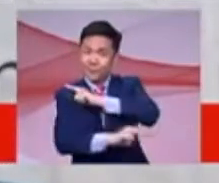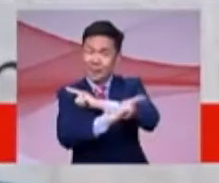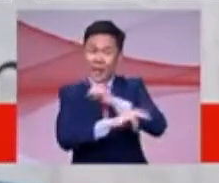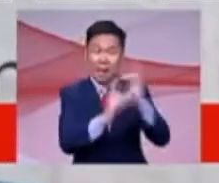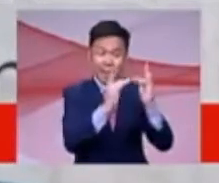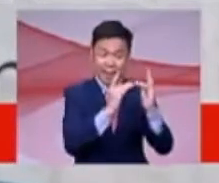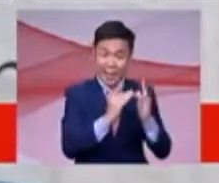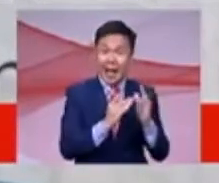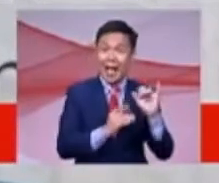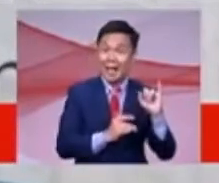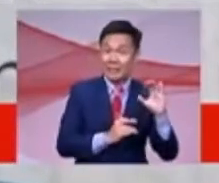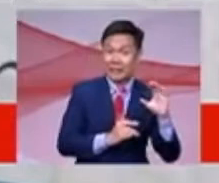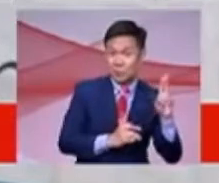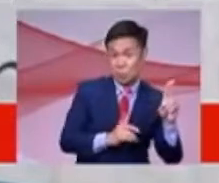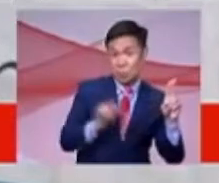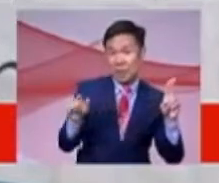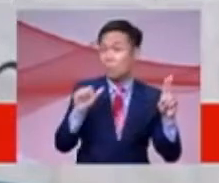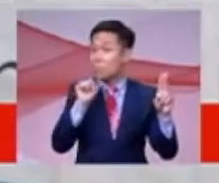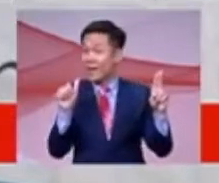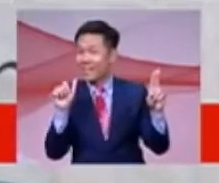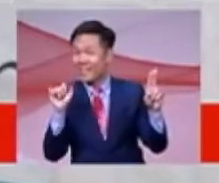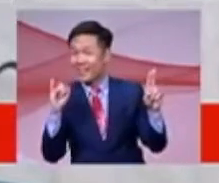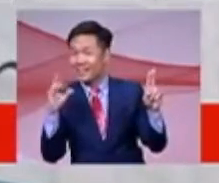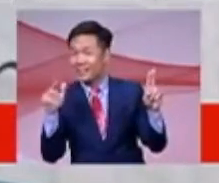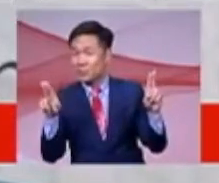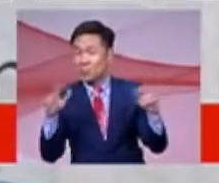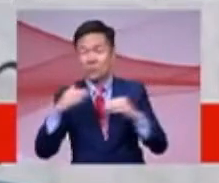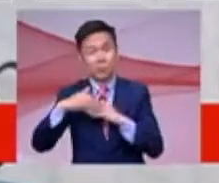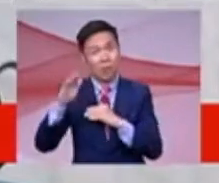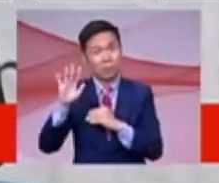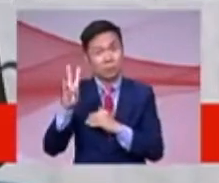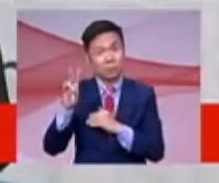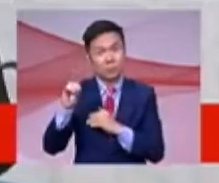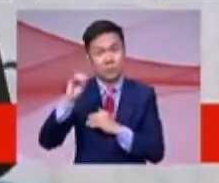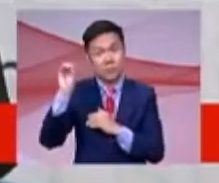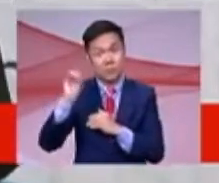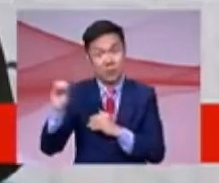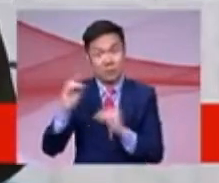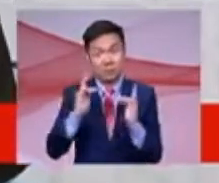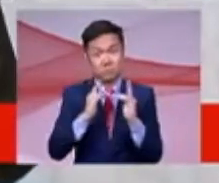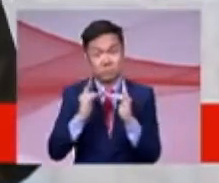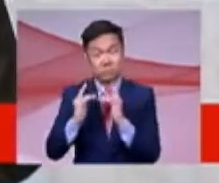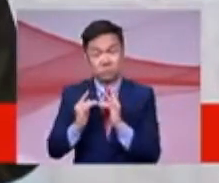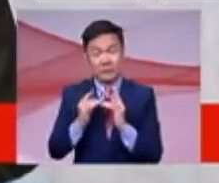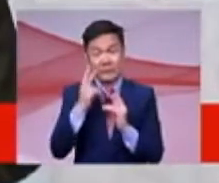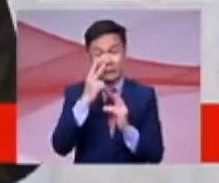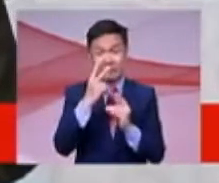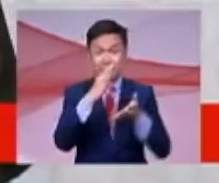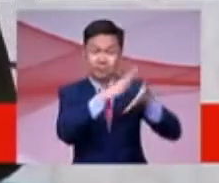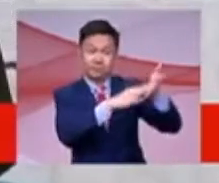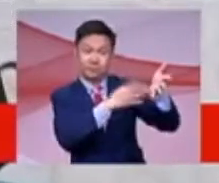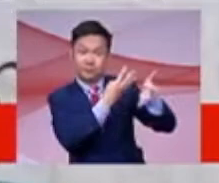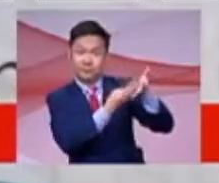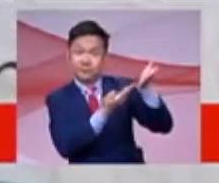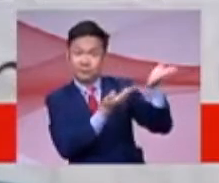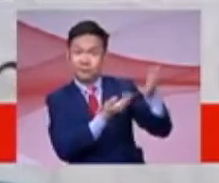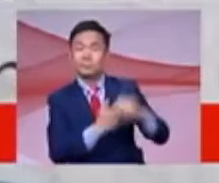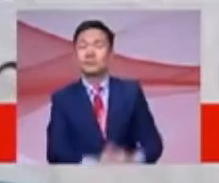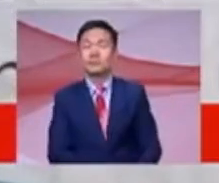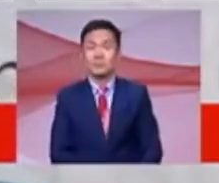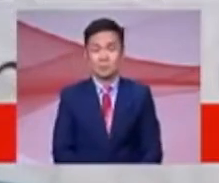bukan ICU dan ICU yang mencecah lebih daripada 70% seperti yang tertera di atas layar.